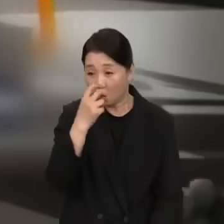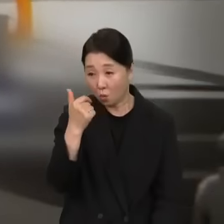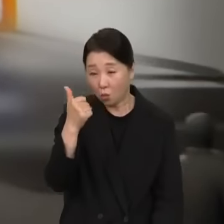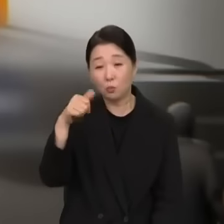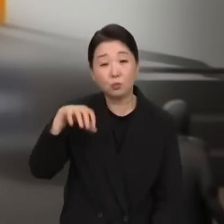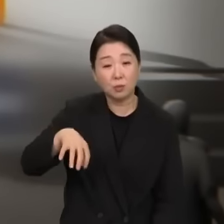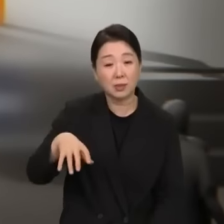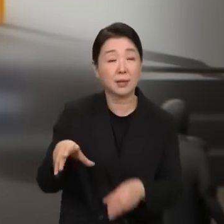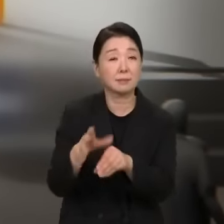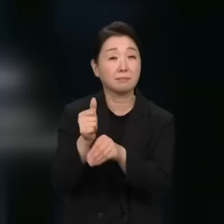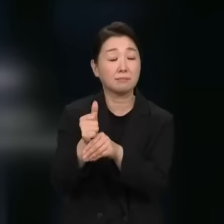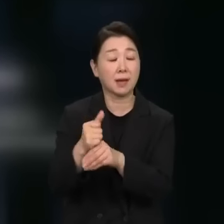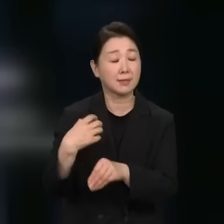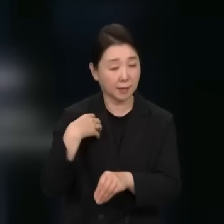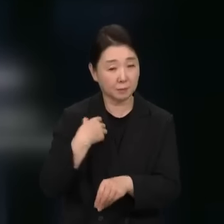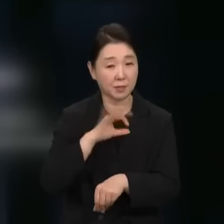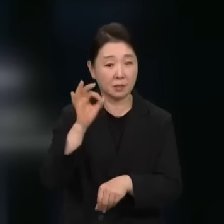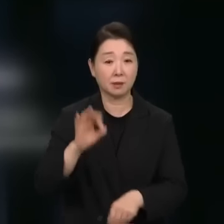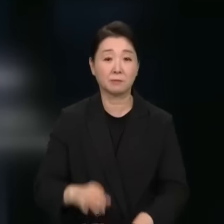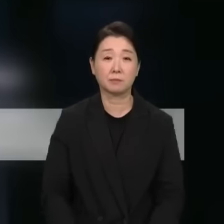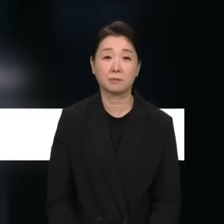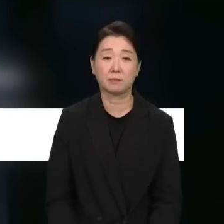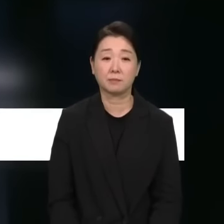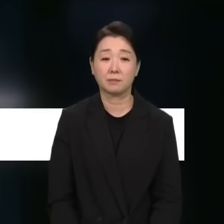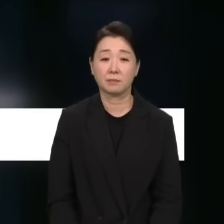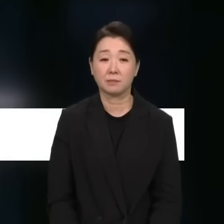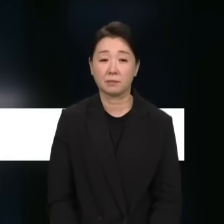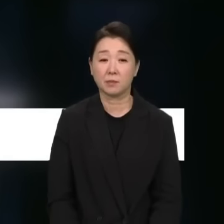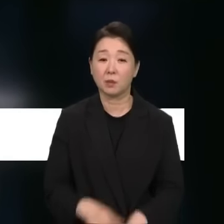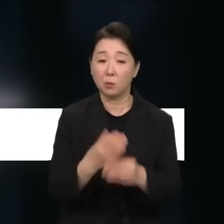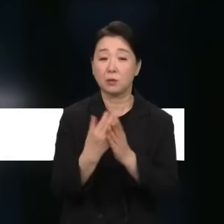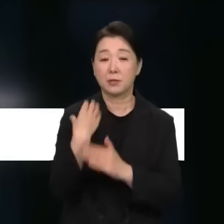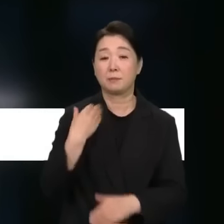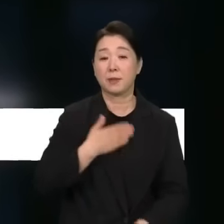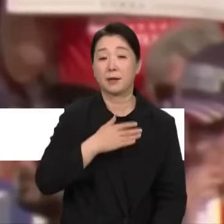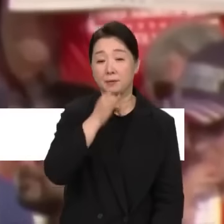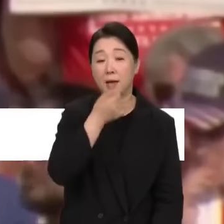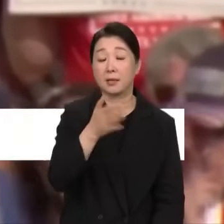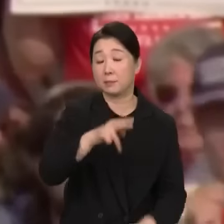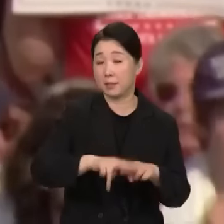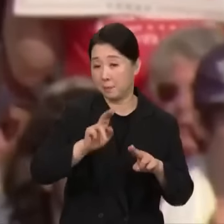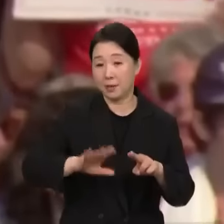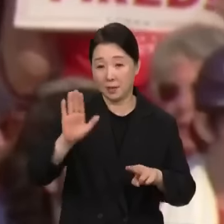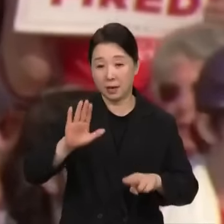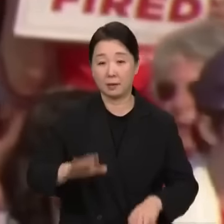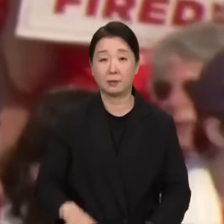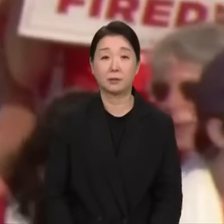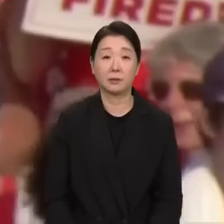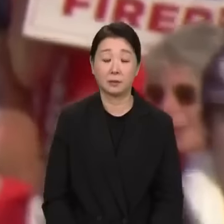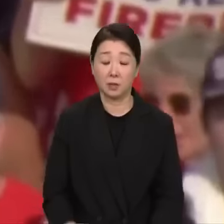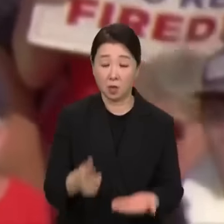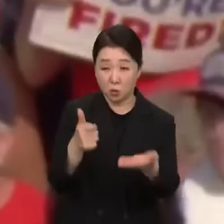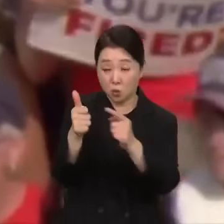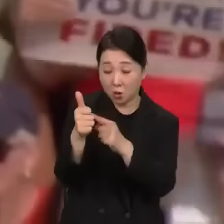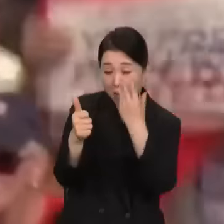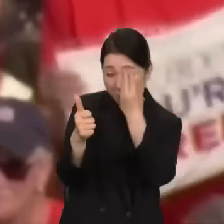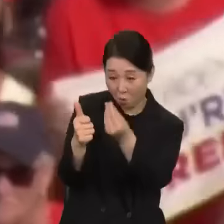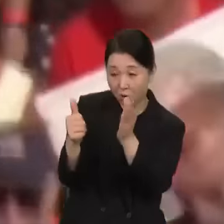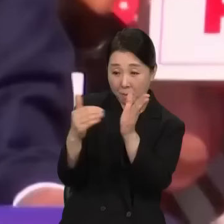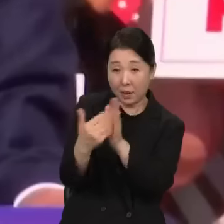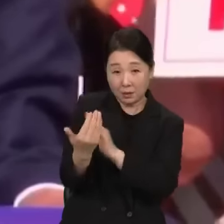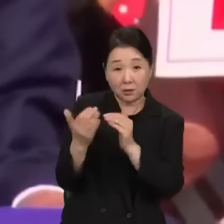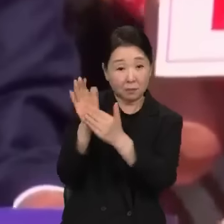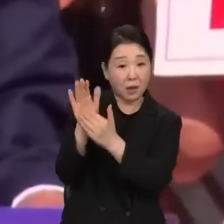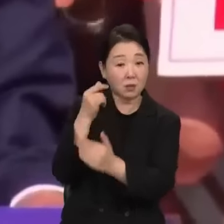책임을 인정했습니다. The buck stops with me. I do plan to stay on. 하지만 총격범을 목격하고도 사전에